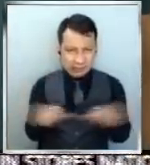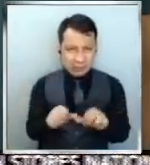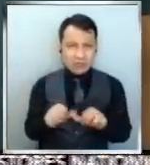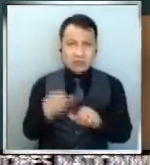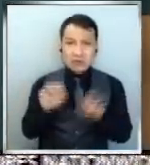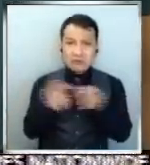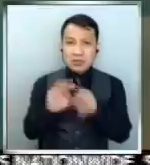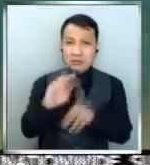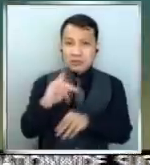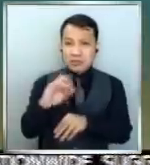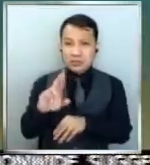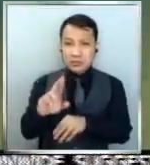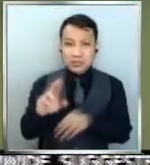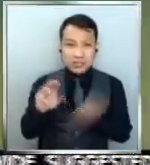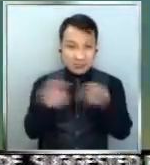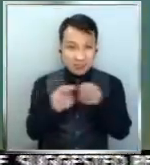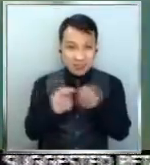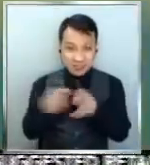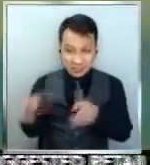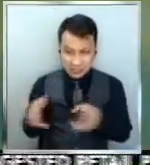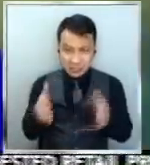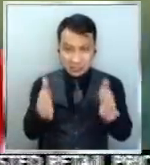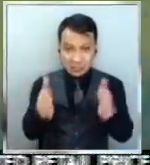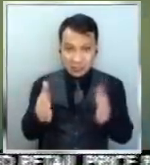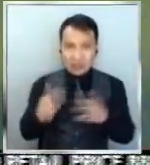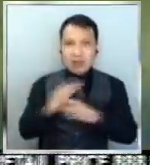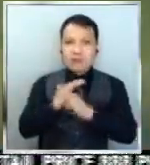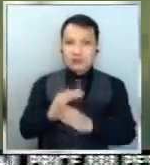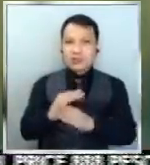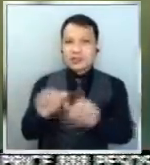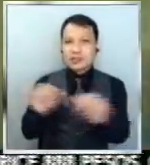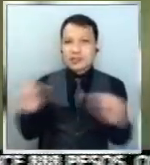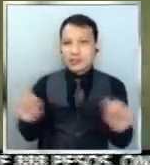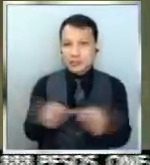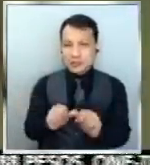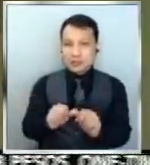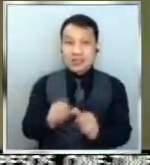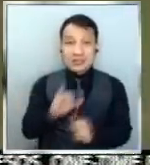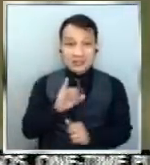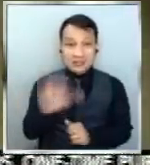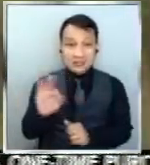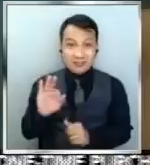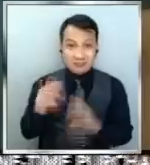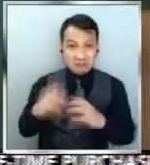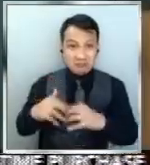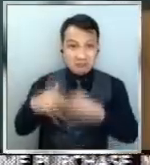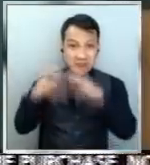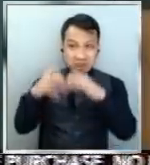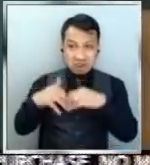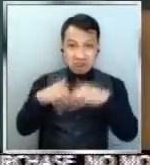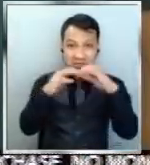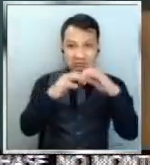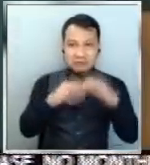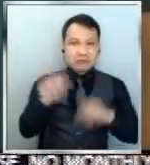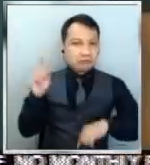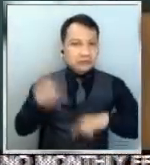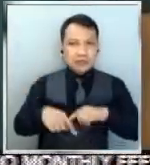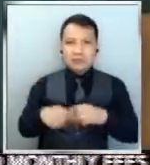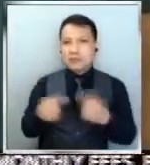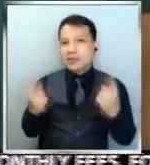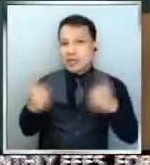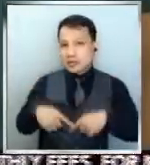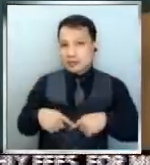River Basin, protected area system yan. Kung mananatili ang mga structures na yan, hindi natin maiiwasan ang